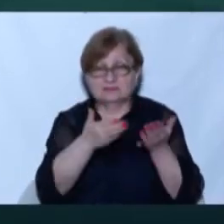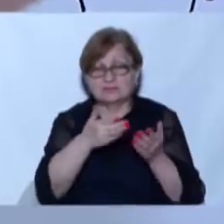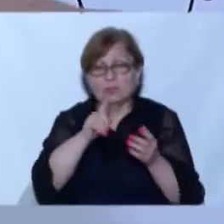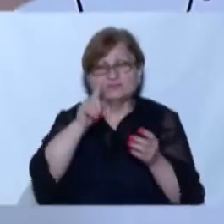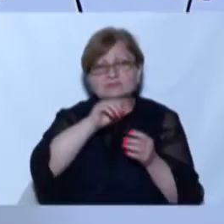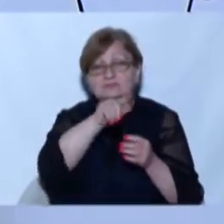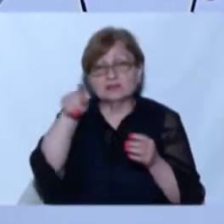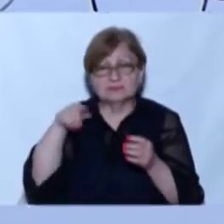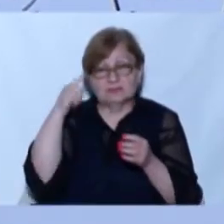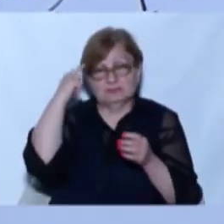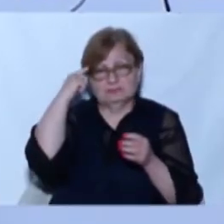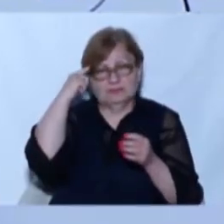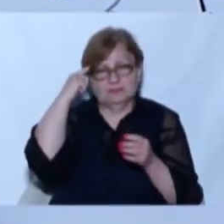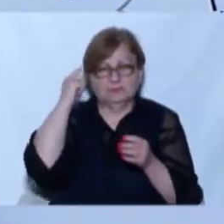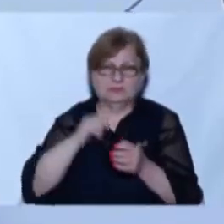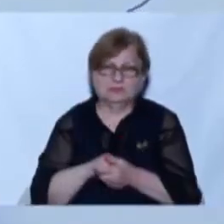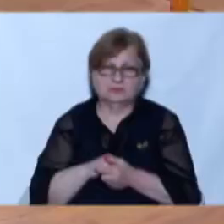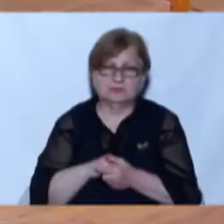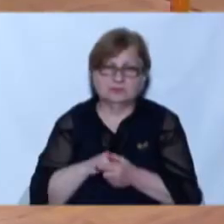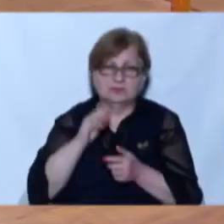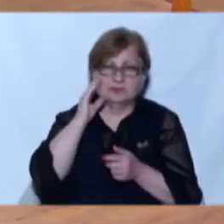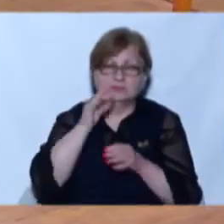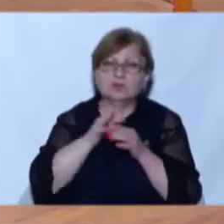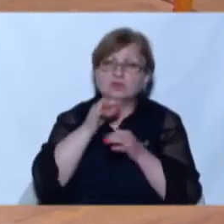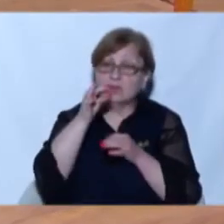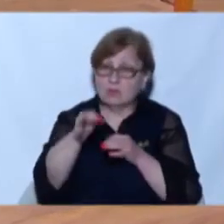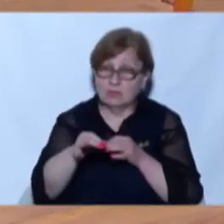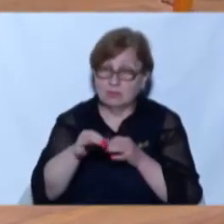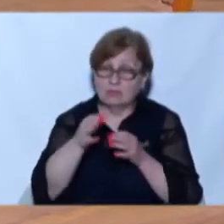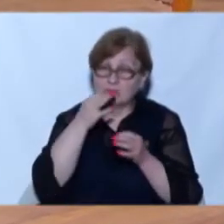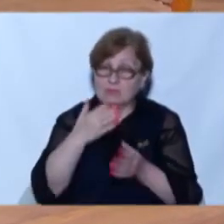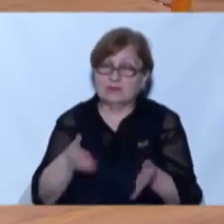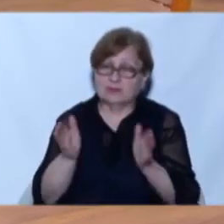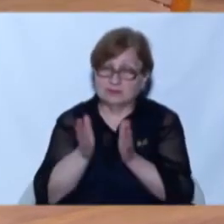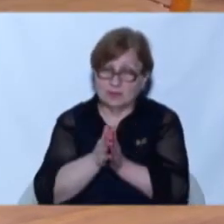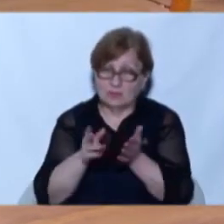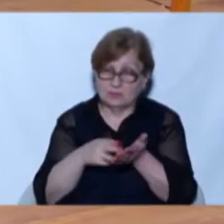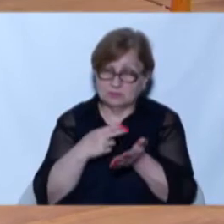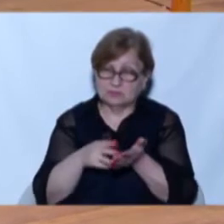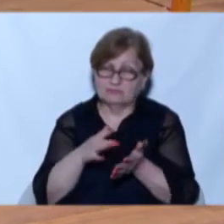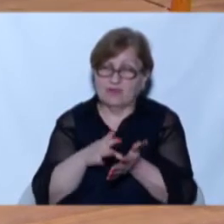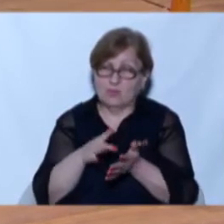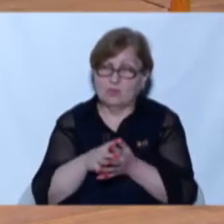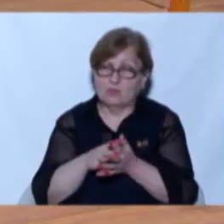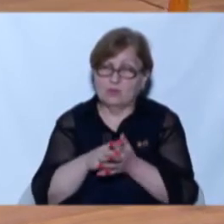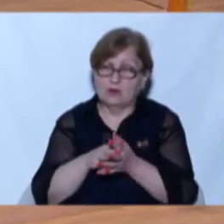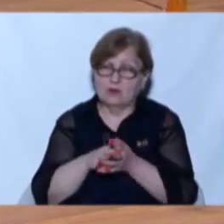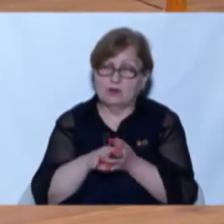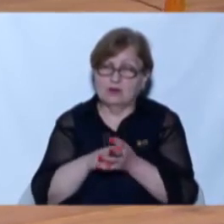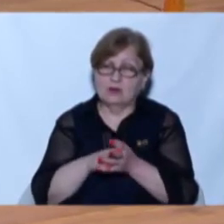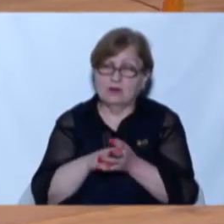დასაფიქრებლად. Როცა ამ კითხვებს უპასუხებთ, დახურეთ თქვენი რვეული, კარი